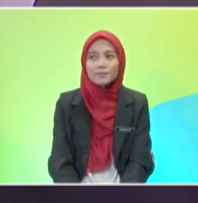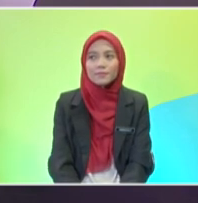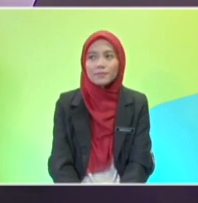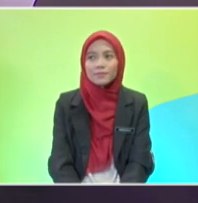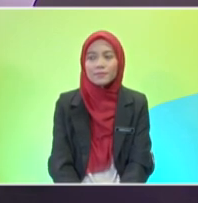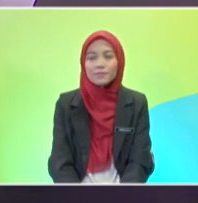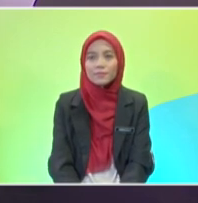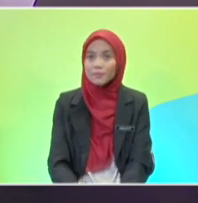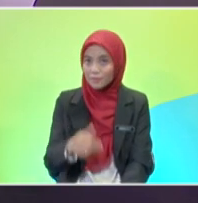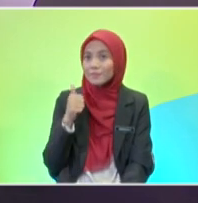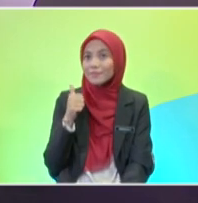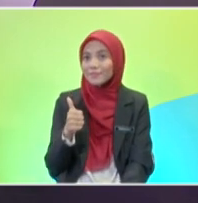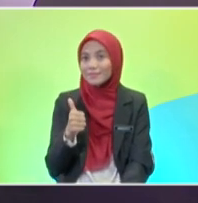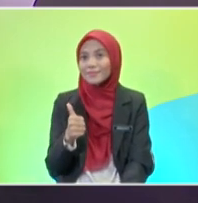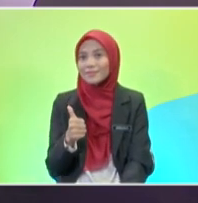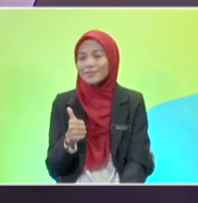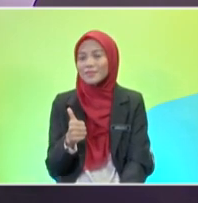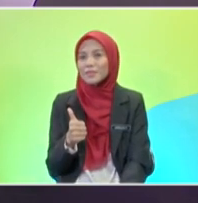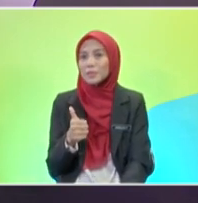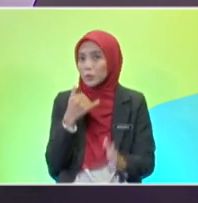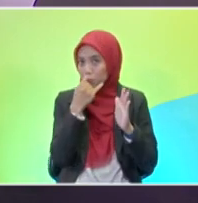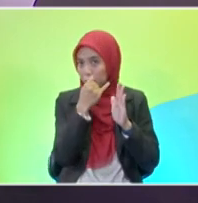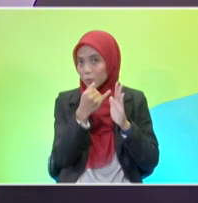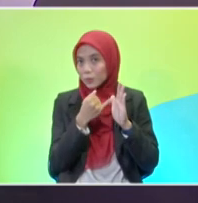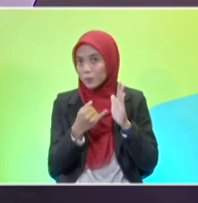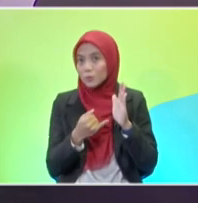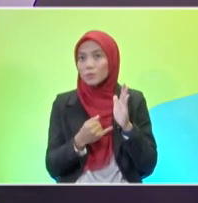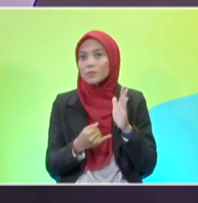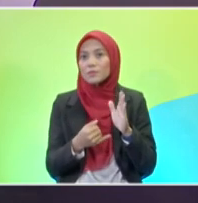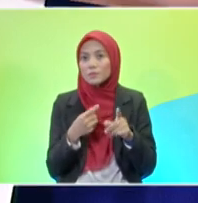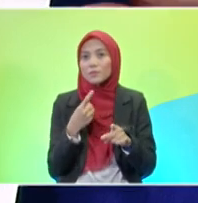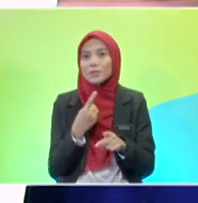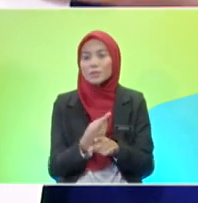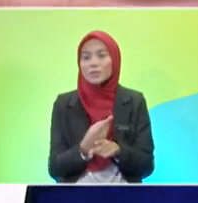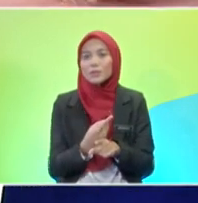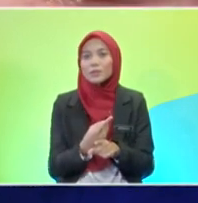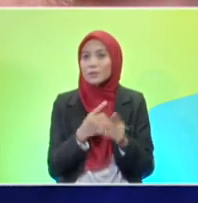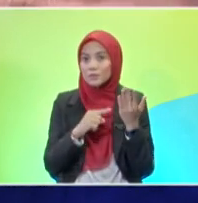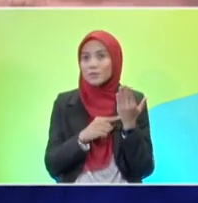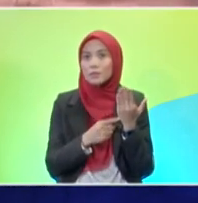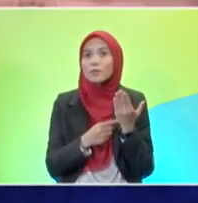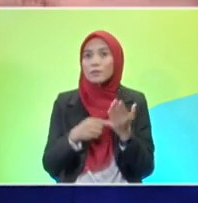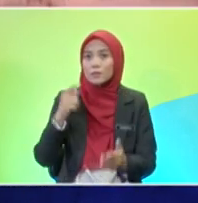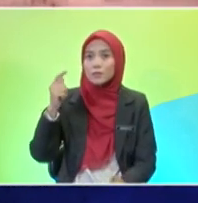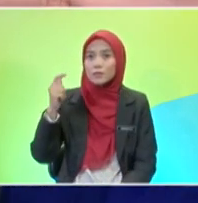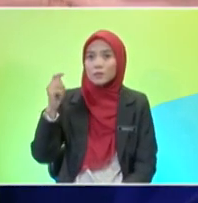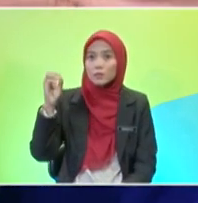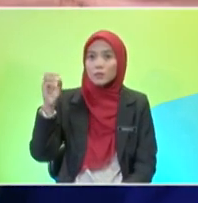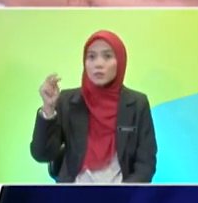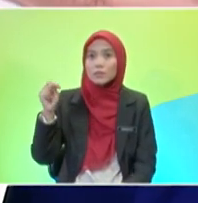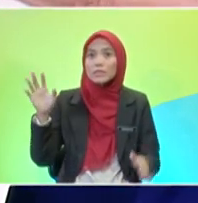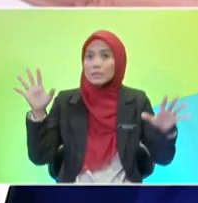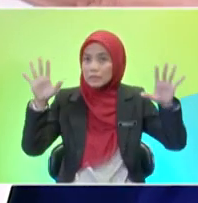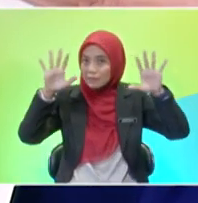bagusnya terus buat pembaharuan betul ini tuh yang gelap kalau dia